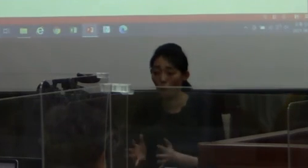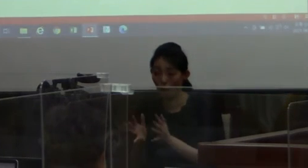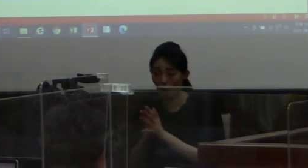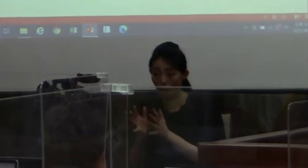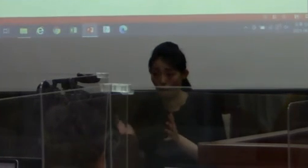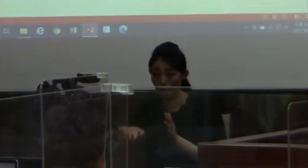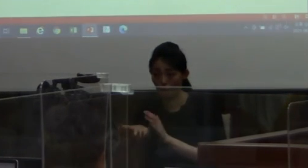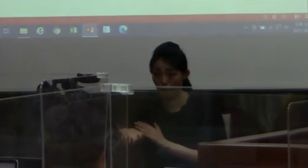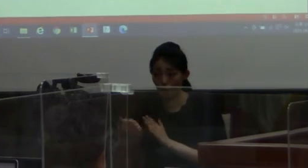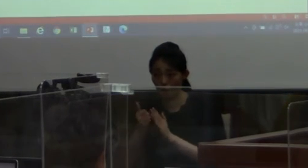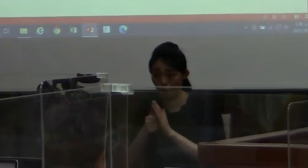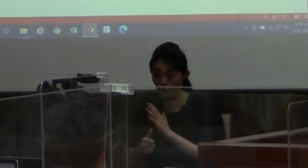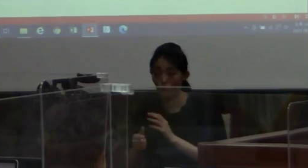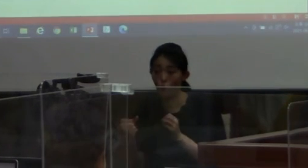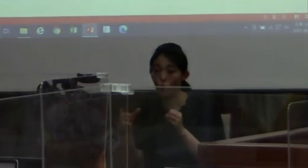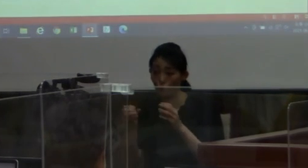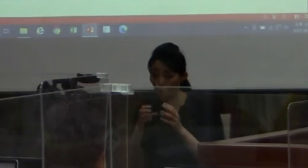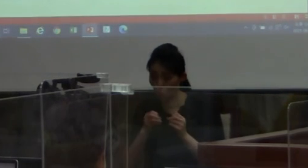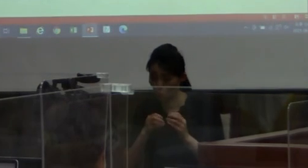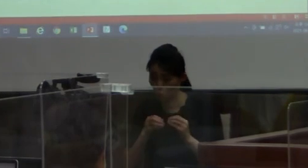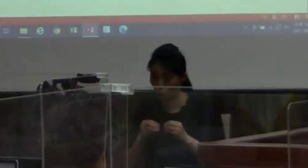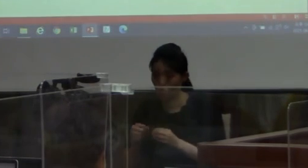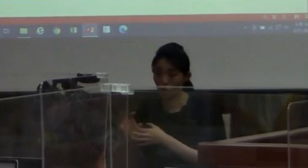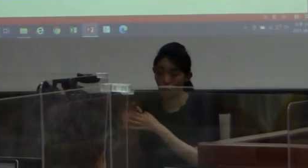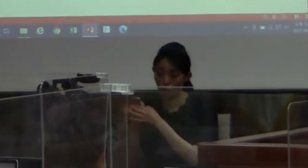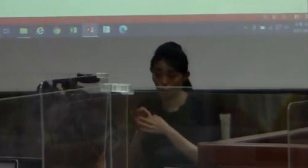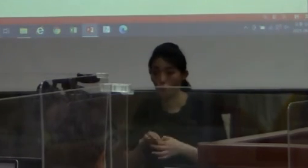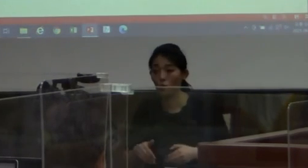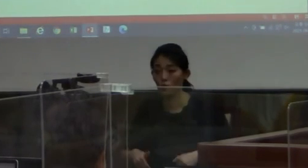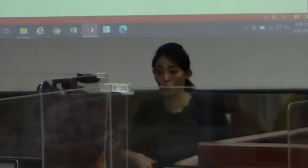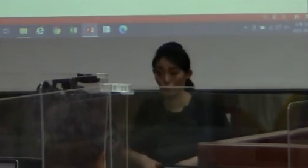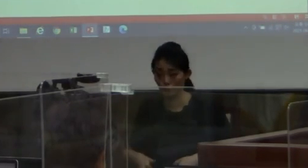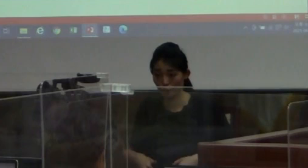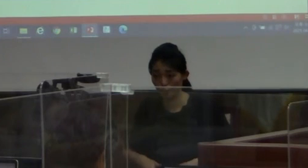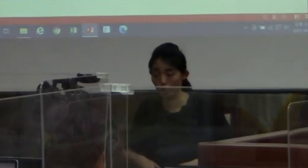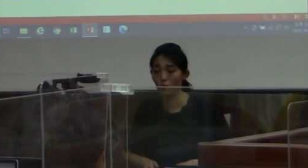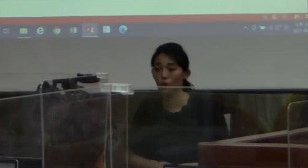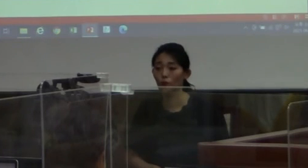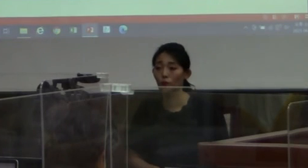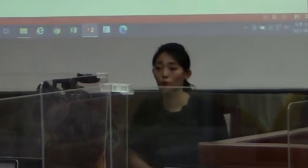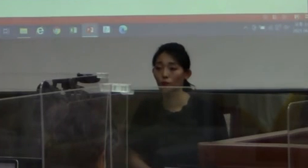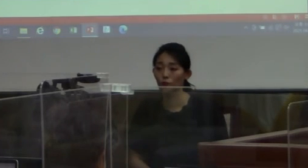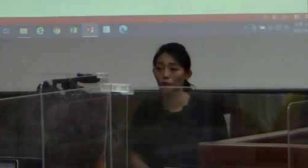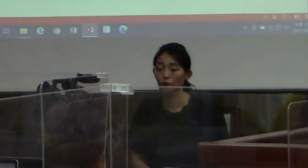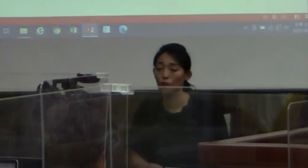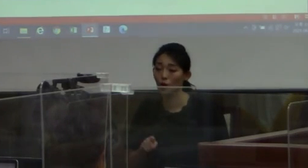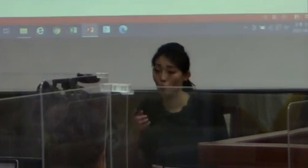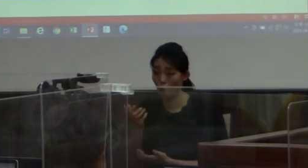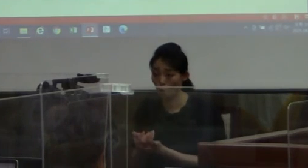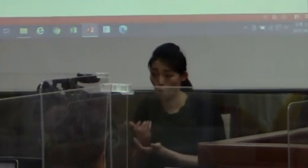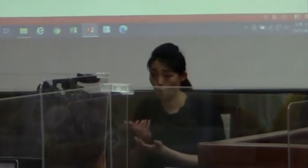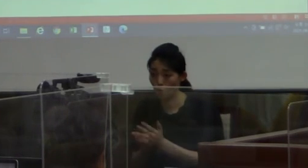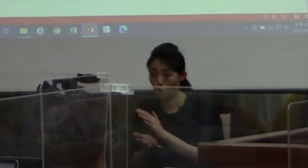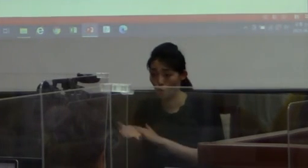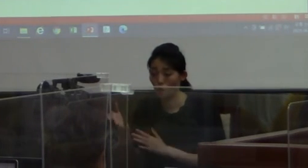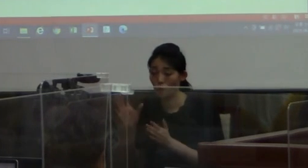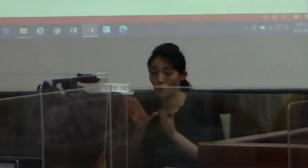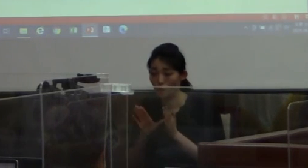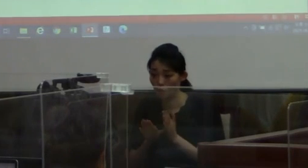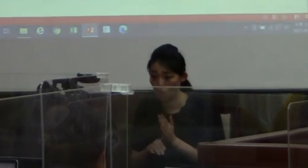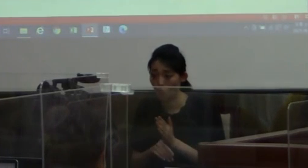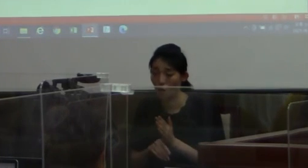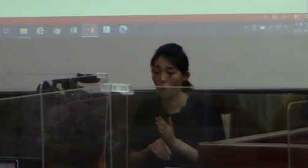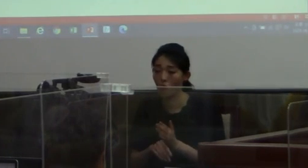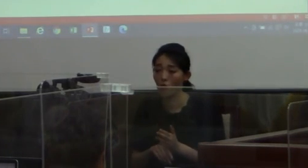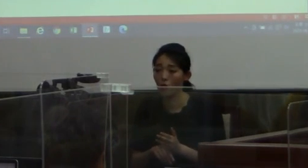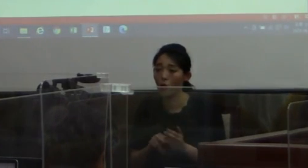입주자 대표와의 소통이 계속 이루어져야 되고, 예? 그걸 이런 공문을 보냈을 때 이게 비공개를 보내야